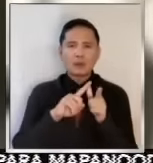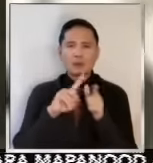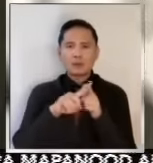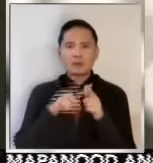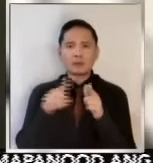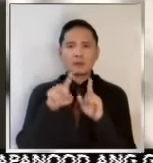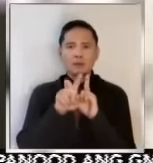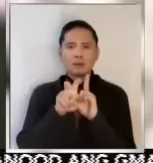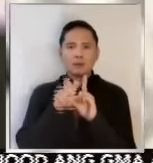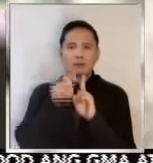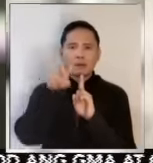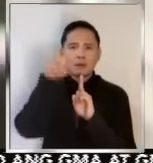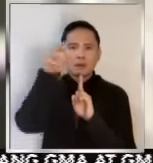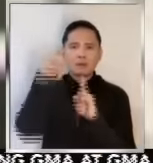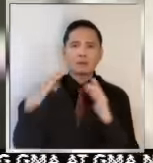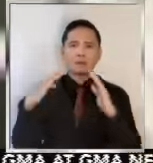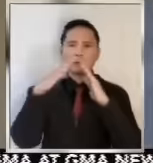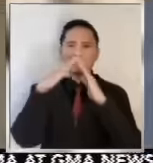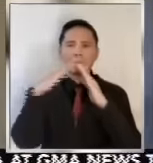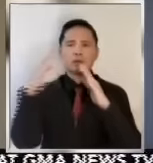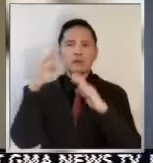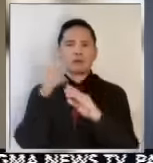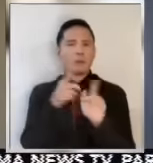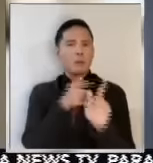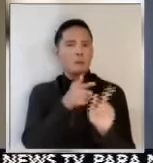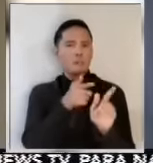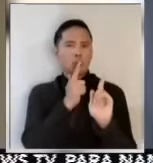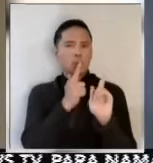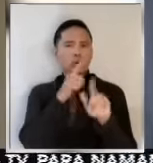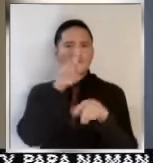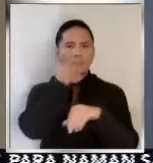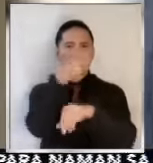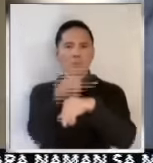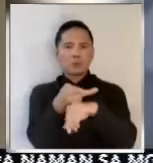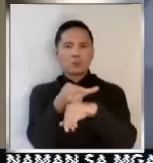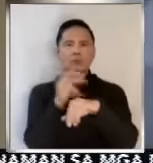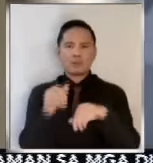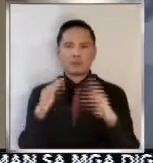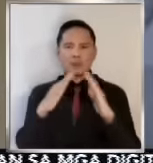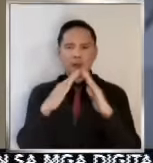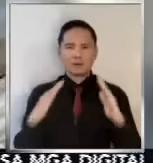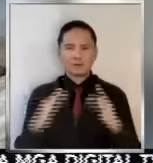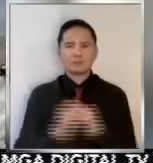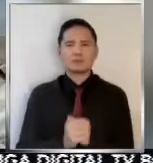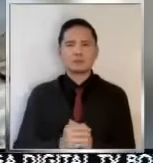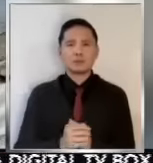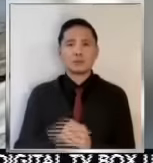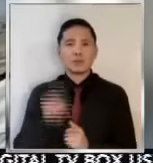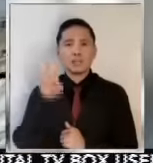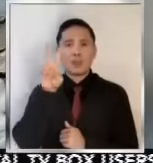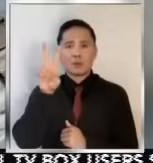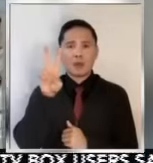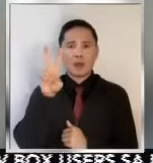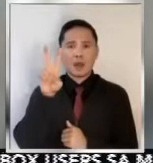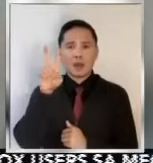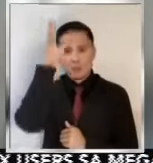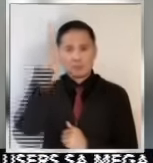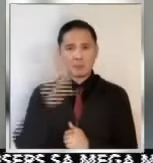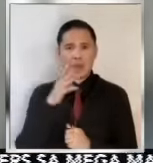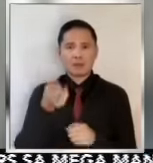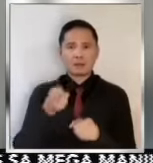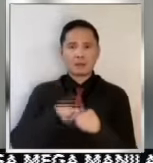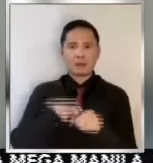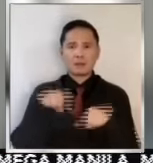sa kabinaril bago tumilapon sa bubong ng katabing bahay. Dalawang nakamotorsiklong lalaki ang sinasabing humabol noon sa